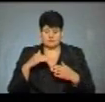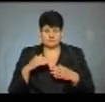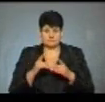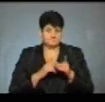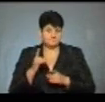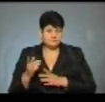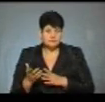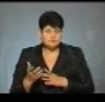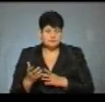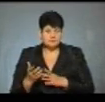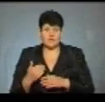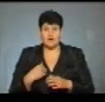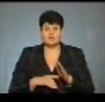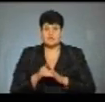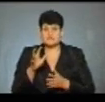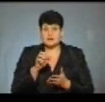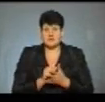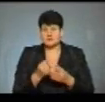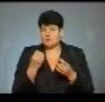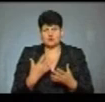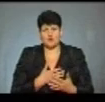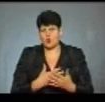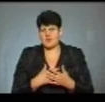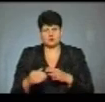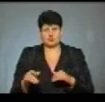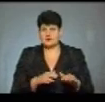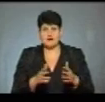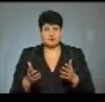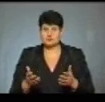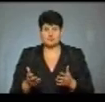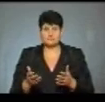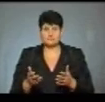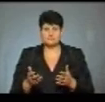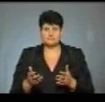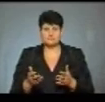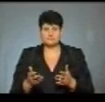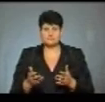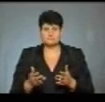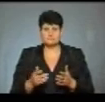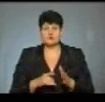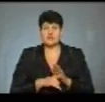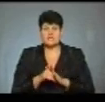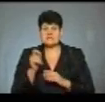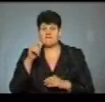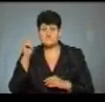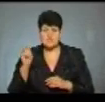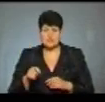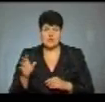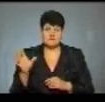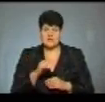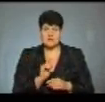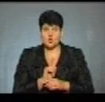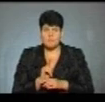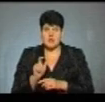І я почав займатися просто громадською діяльністю. Там почалась війна, ми, як всі нормальні